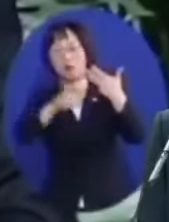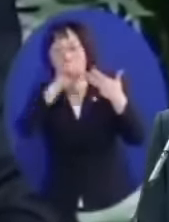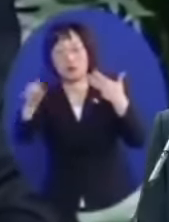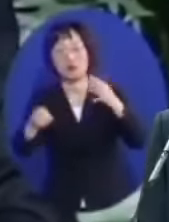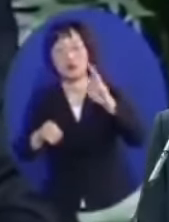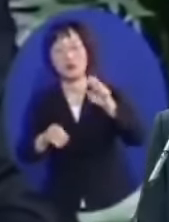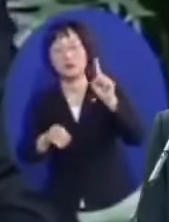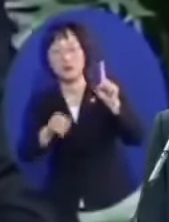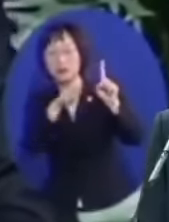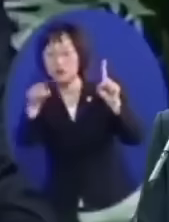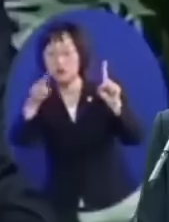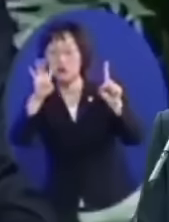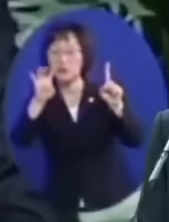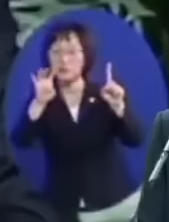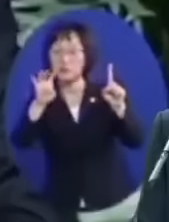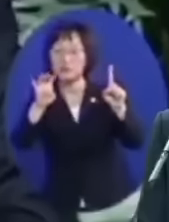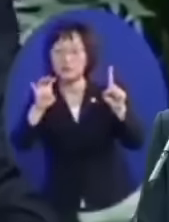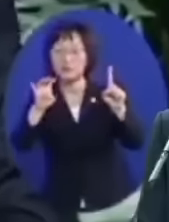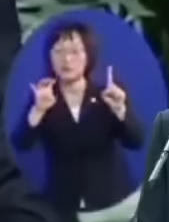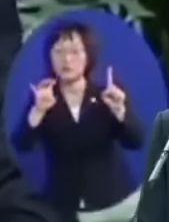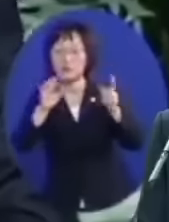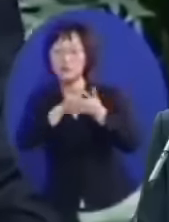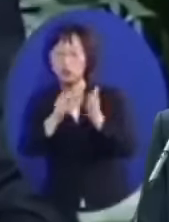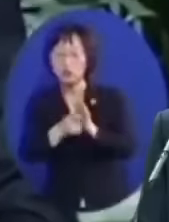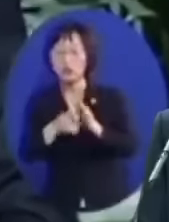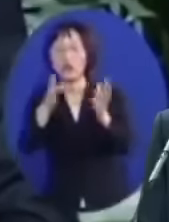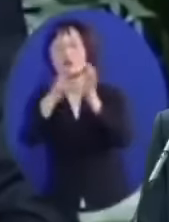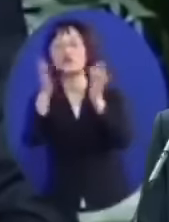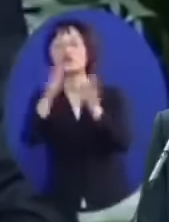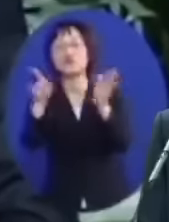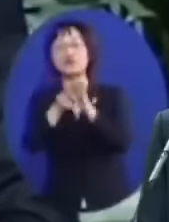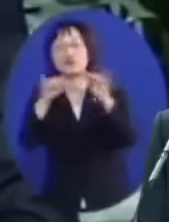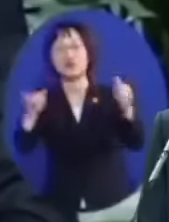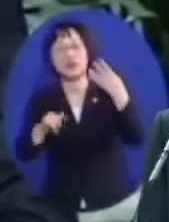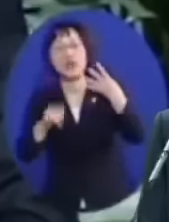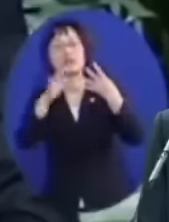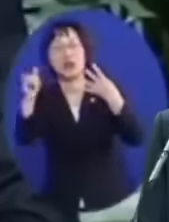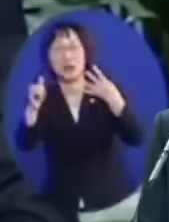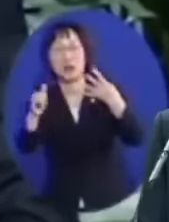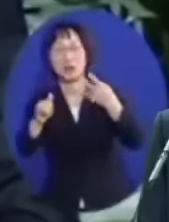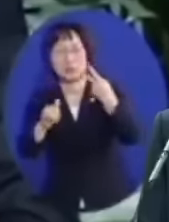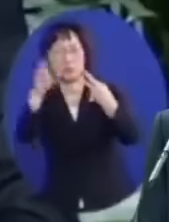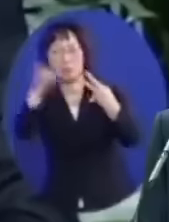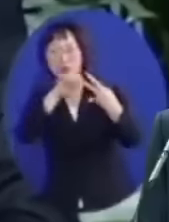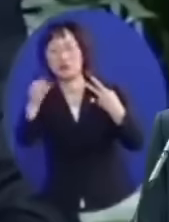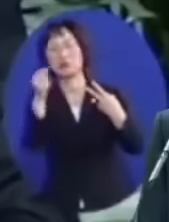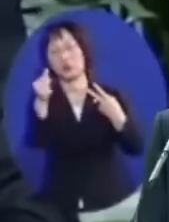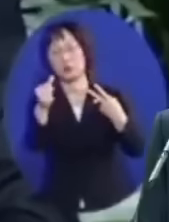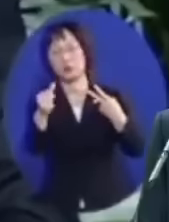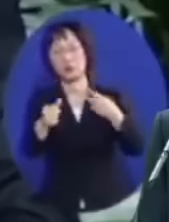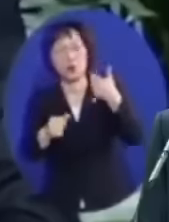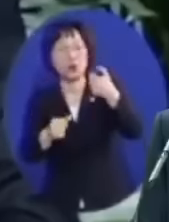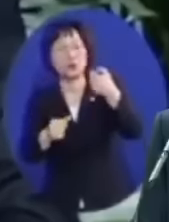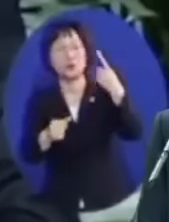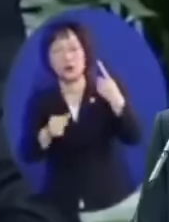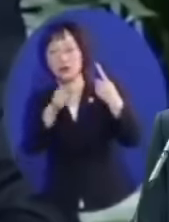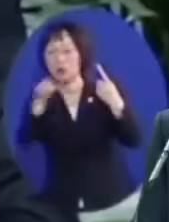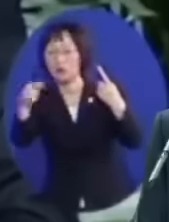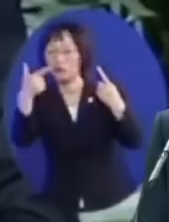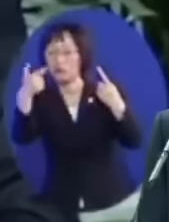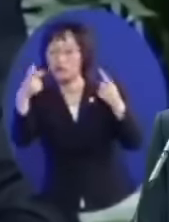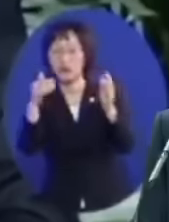31세에서 40세에 예수님을 믿게 되었던 사람은 4명으로 불과 2%, 51세에서